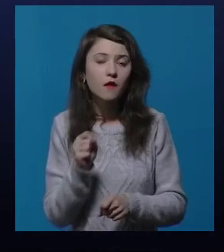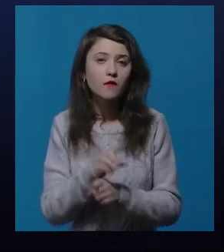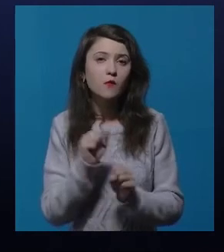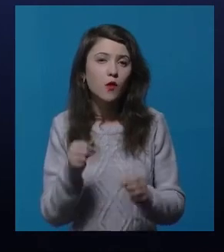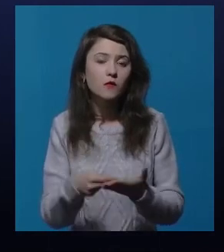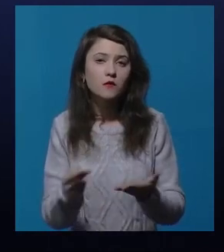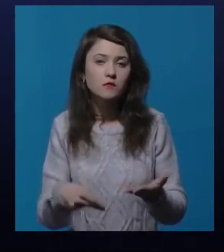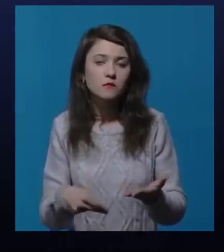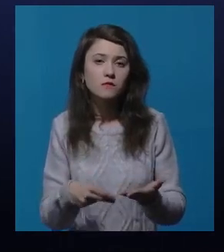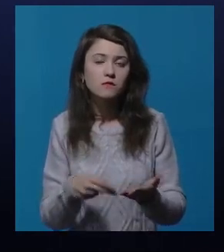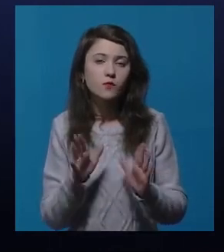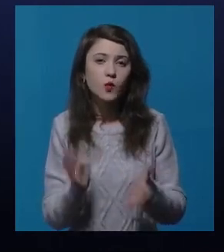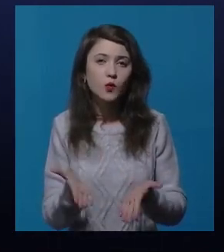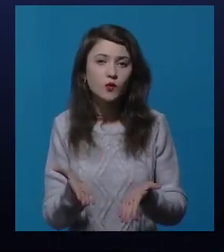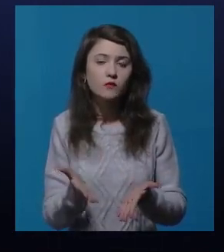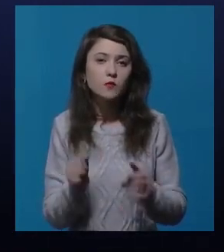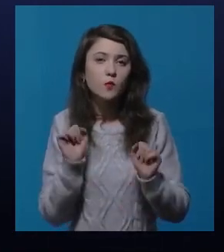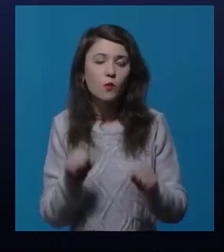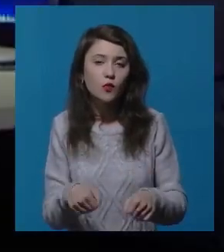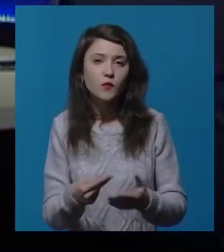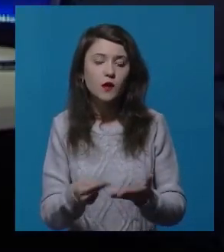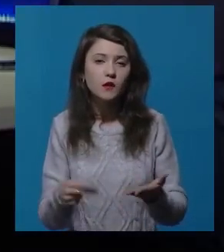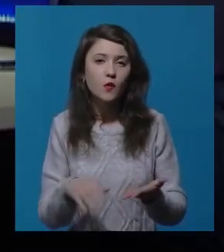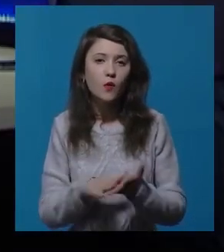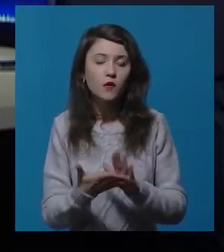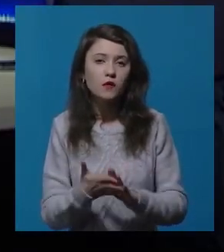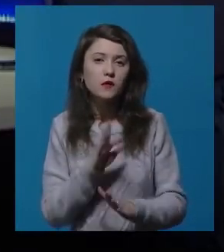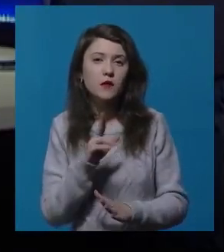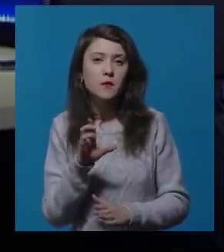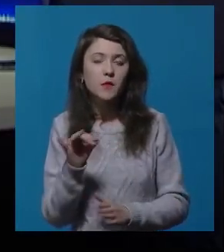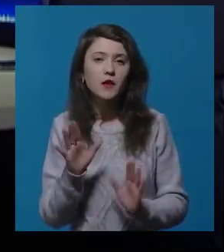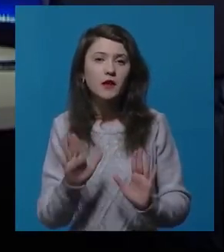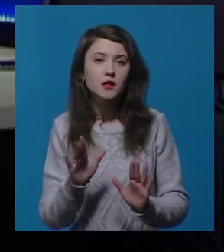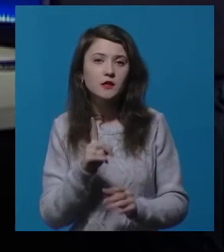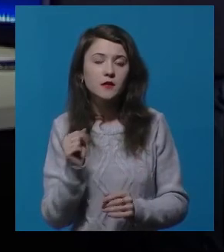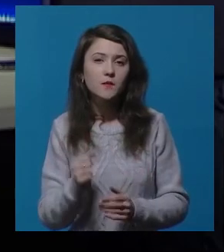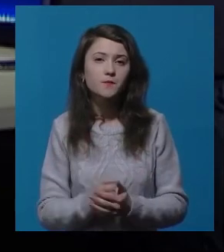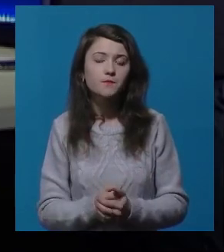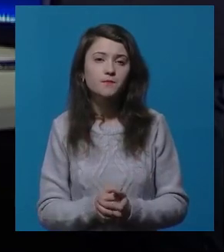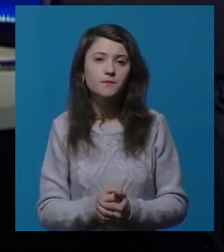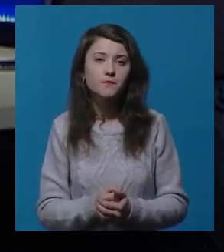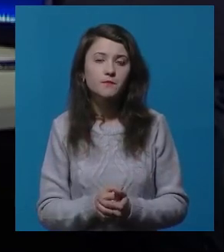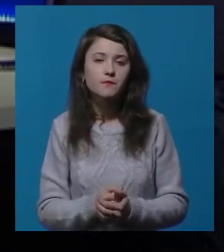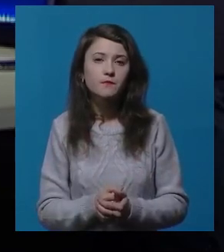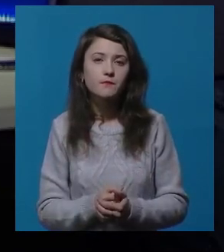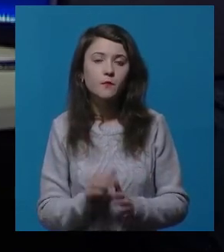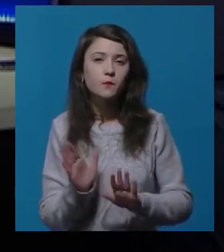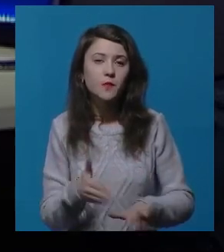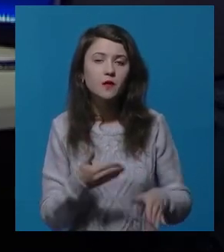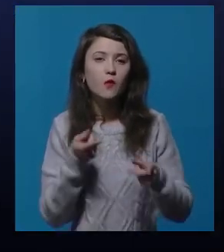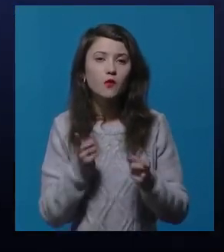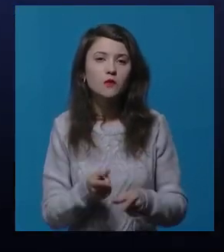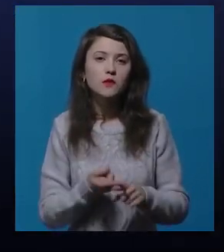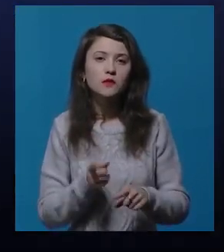угоди, зможуть укладати угоди, якби лише після узгодження цих